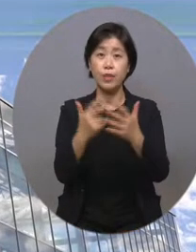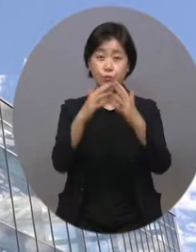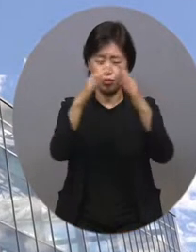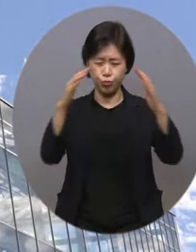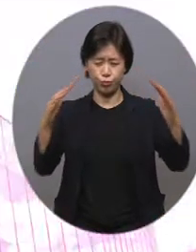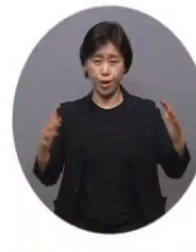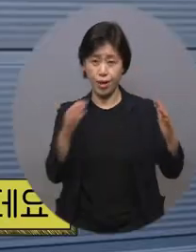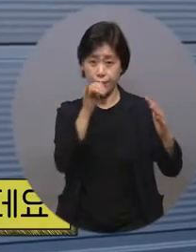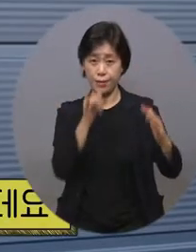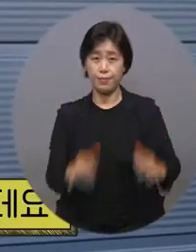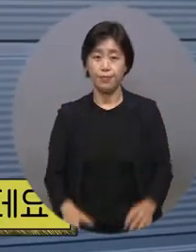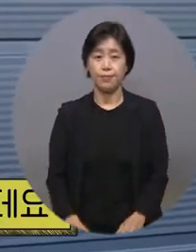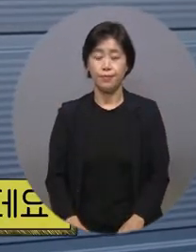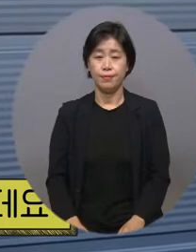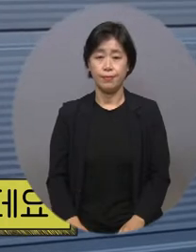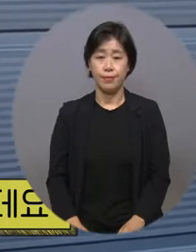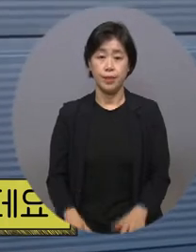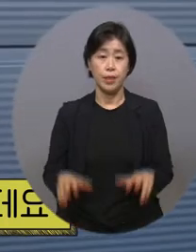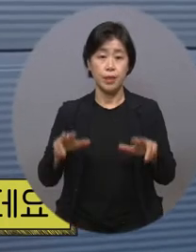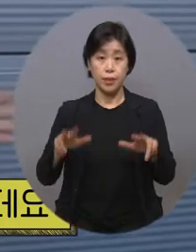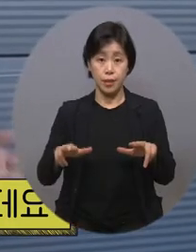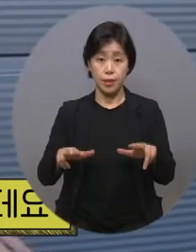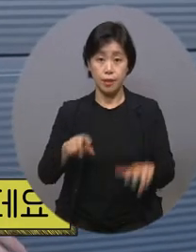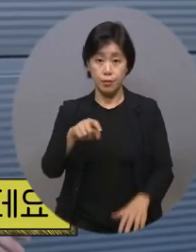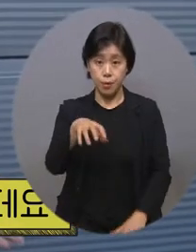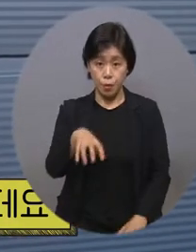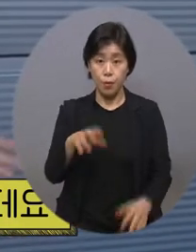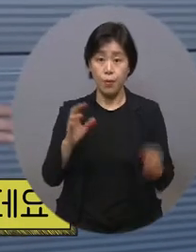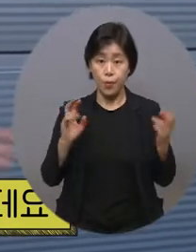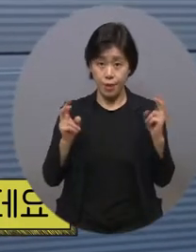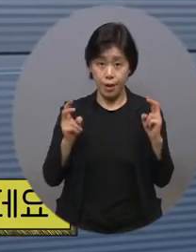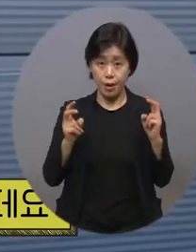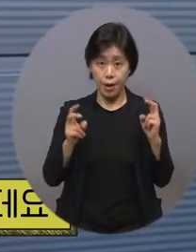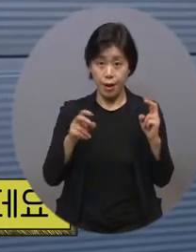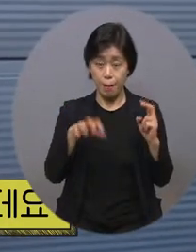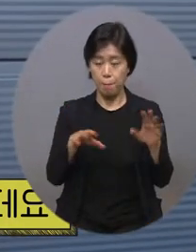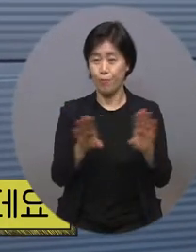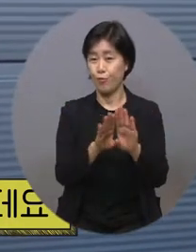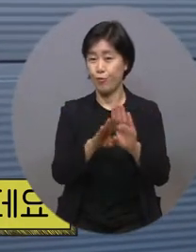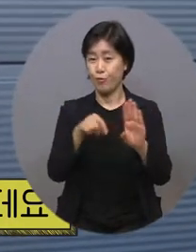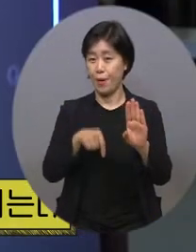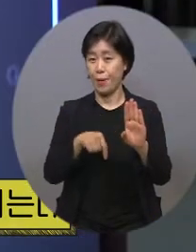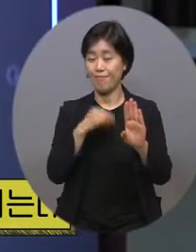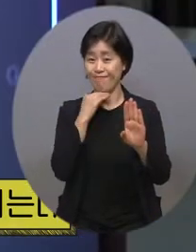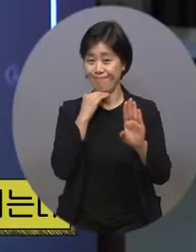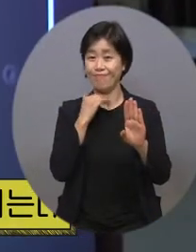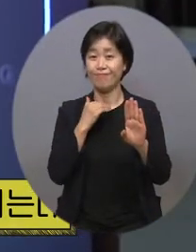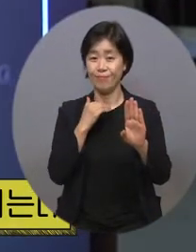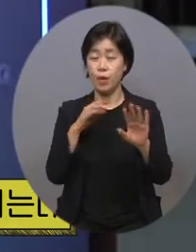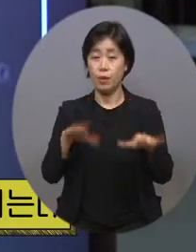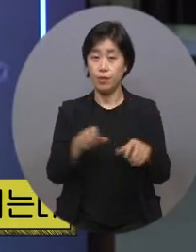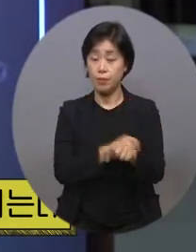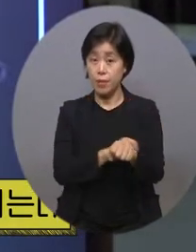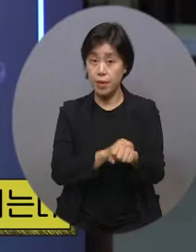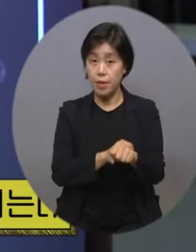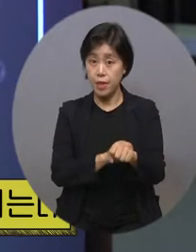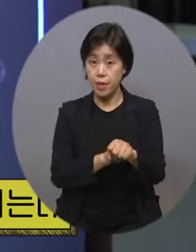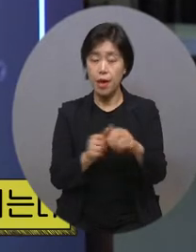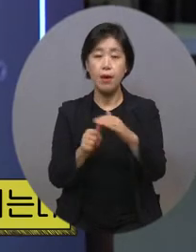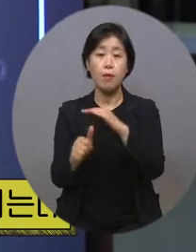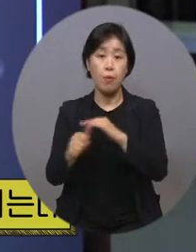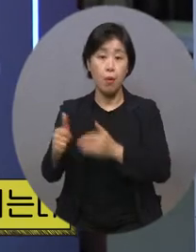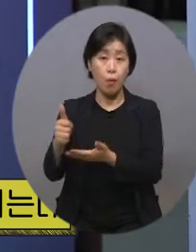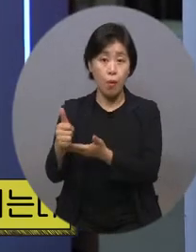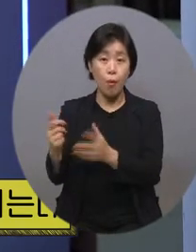반겨주네요. 네, 저희가 지금 푸르메 여주팜 회사 앞에 도착을 했는데요. 오늘 특별히 대표님께서